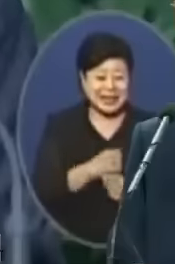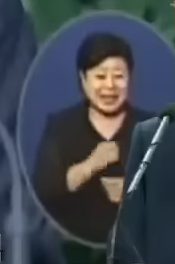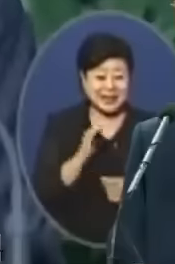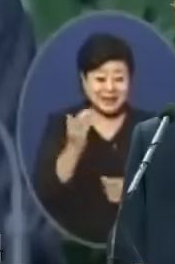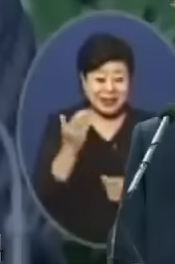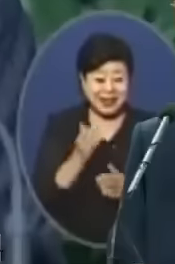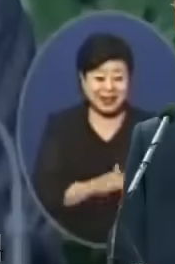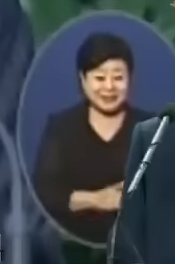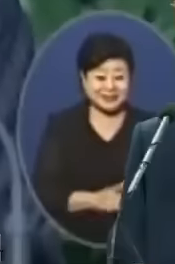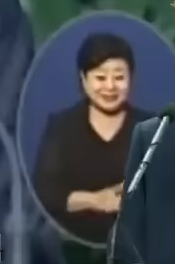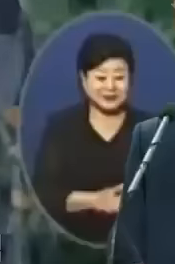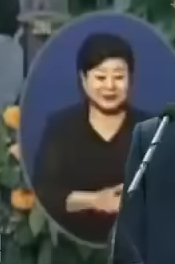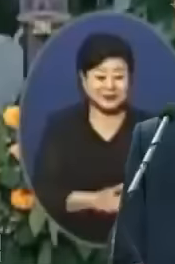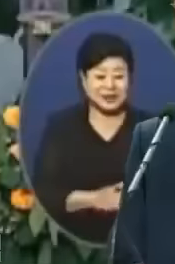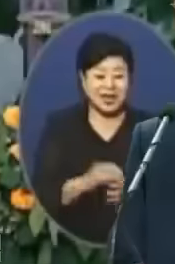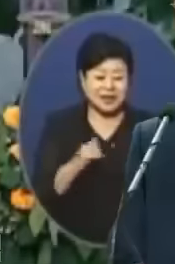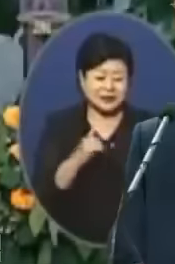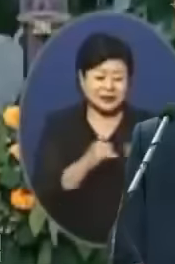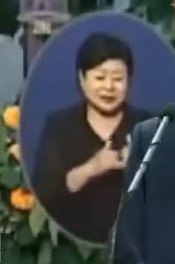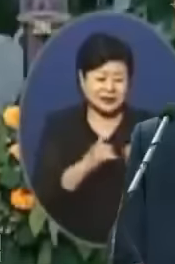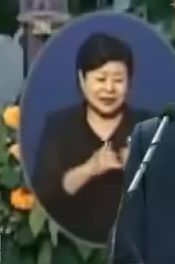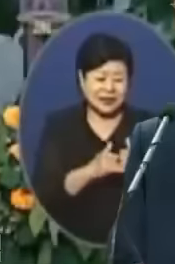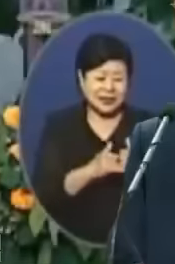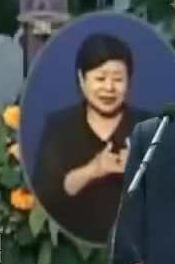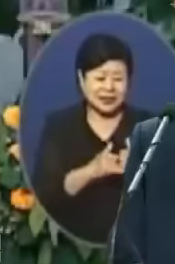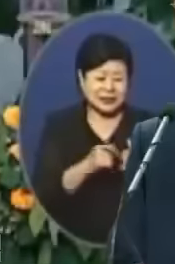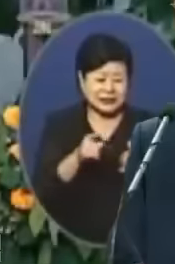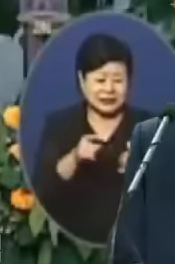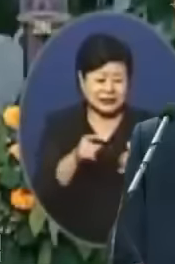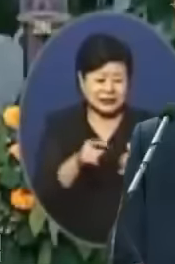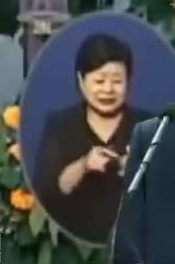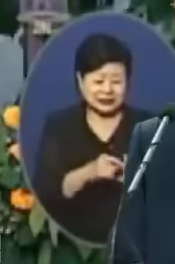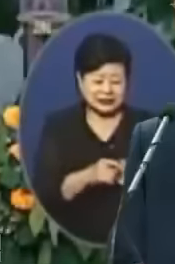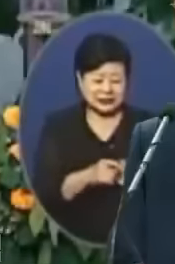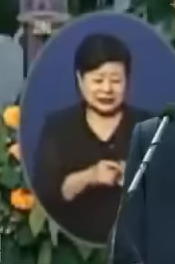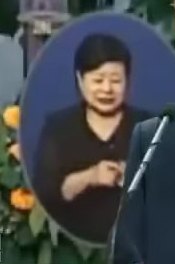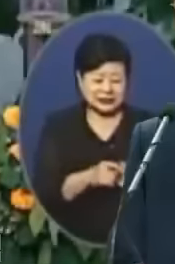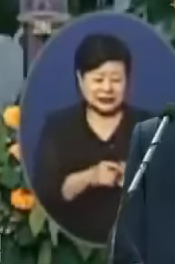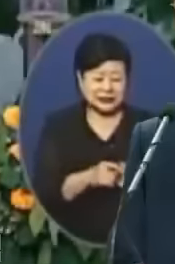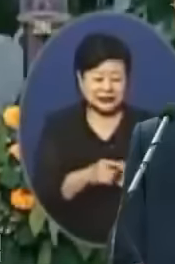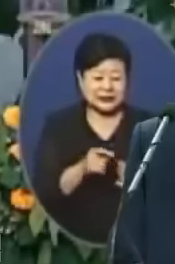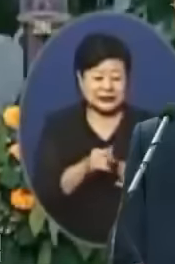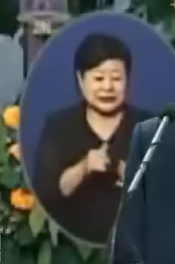되는 것입니다. 전쟁할 때는 상대방의 전력을 먼저 계산해 봅니다.